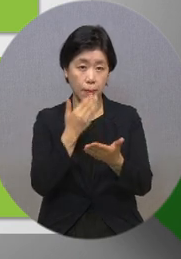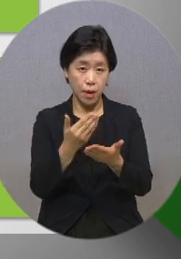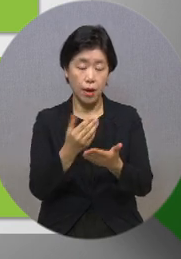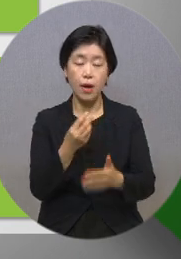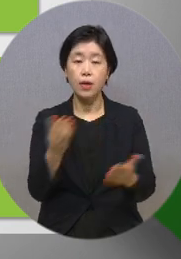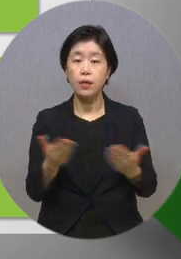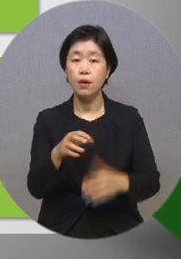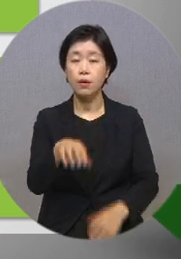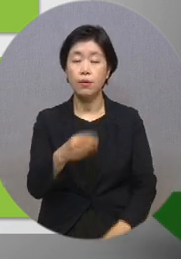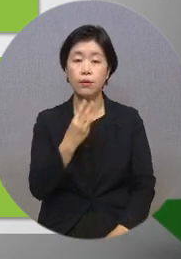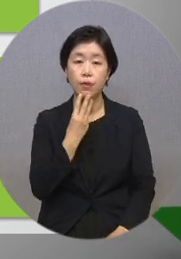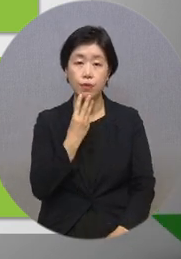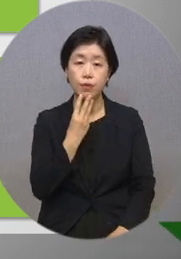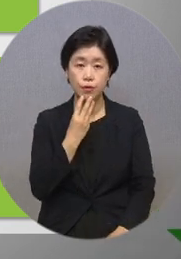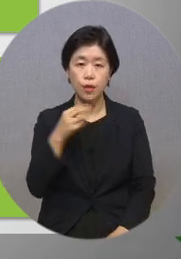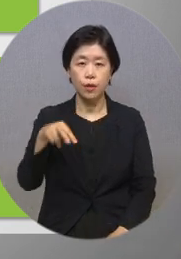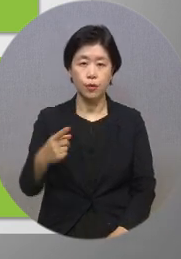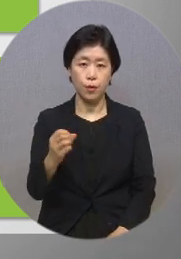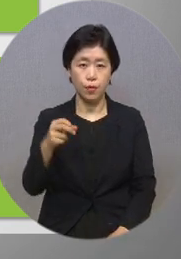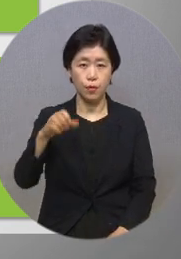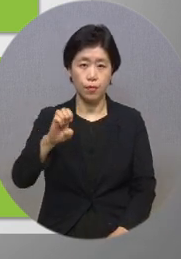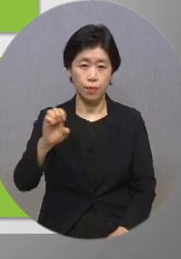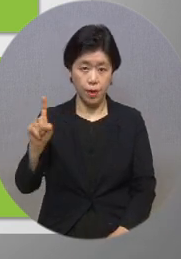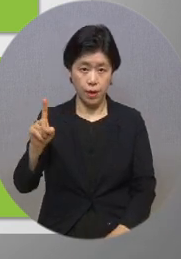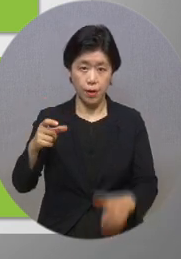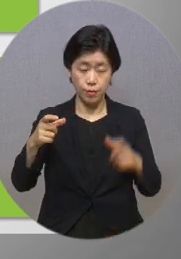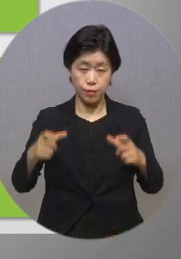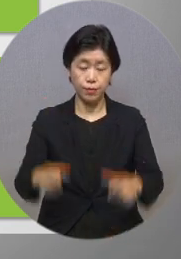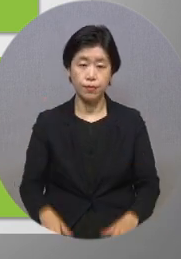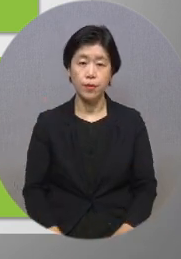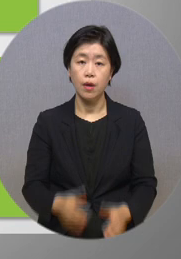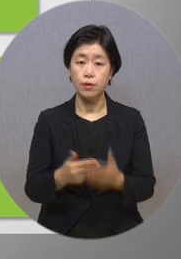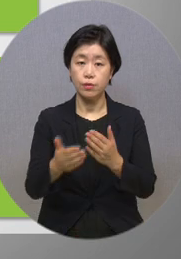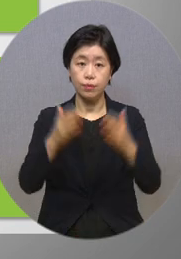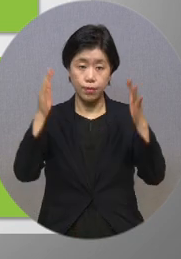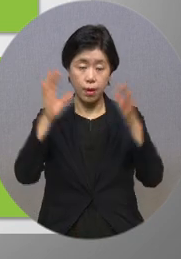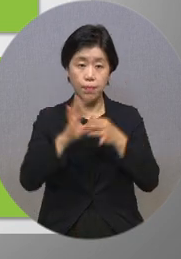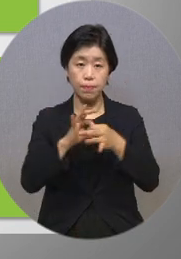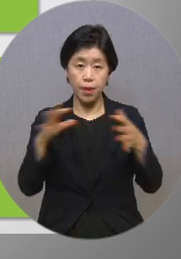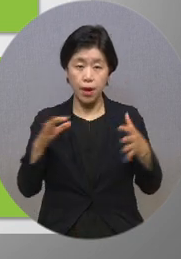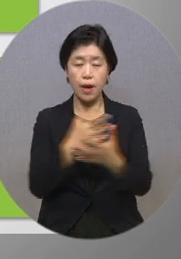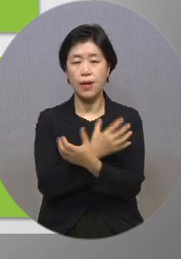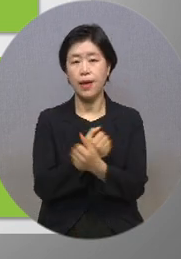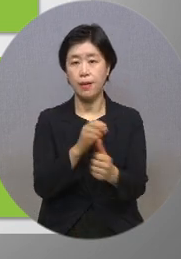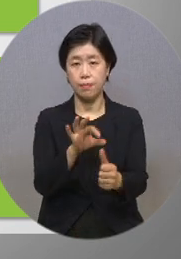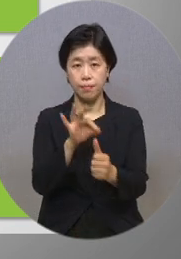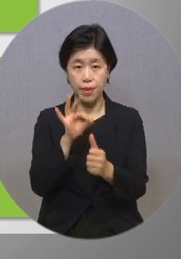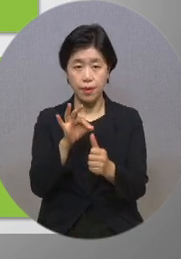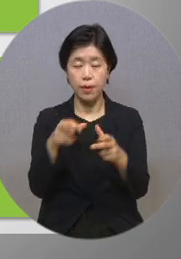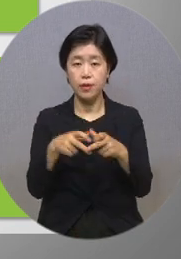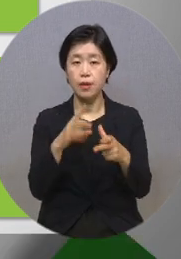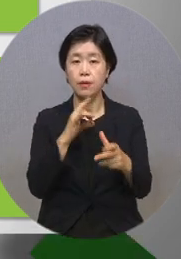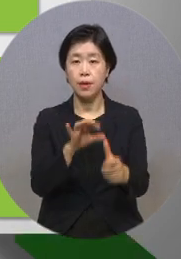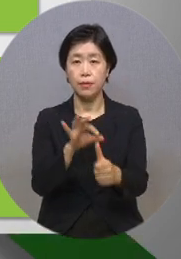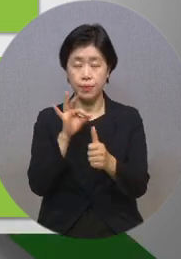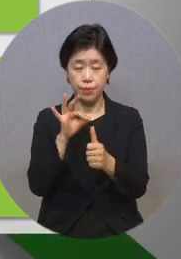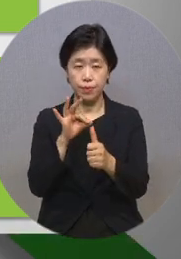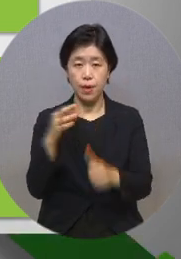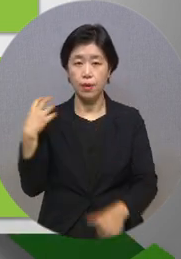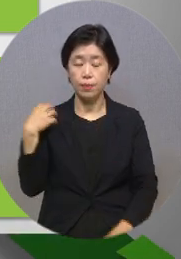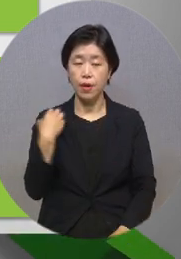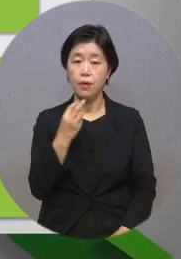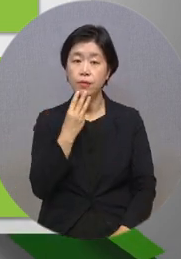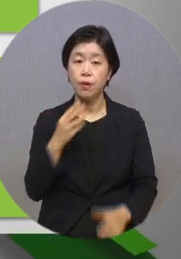송파구입니다. 경력과 학력은 무관하며 계약직을 채용합니다. 장애인만 채용하며 담당지사는 서울